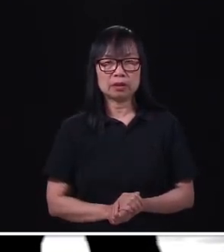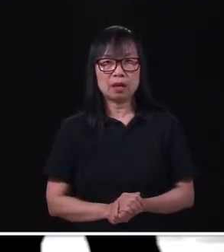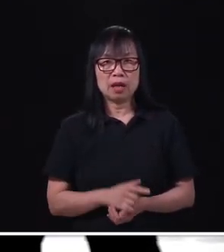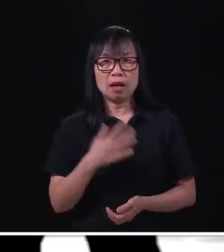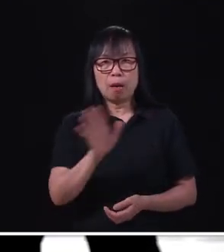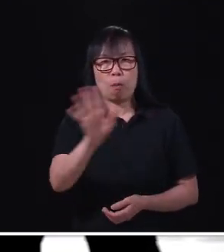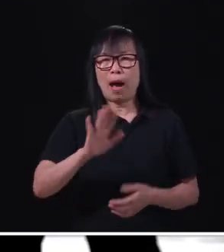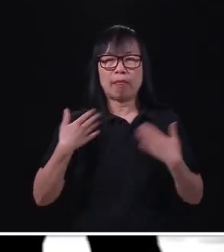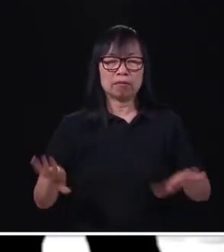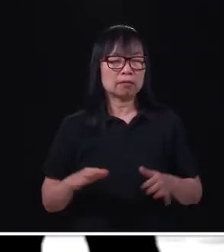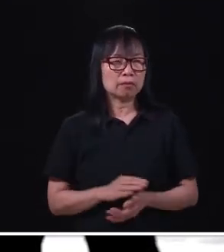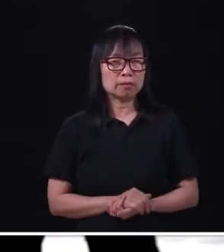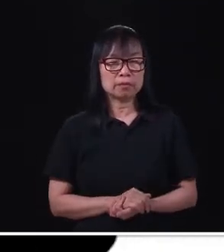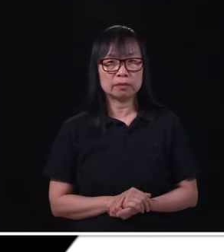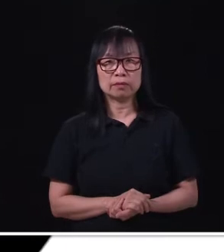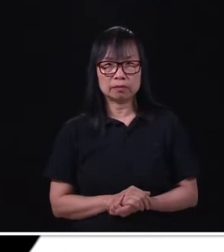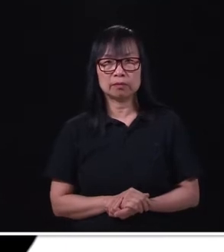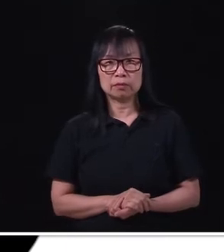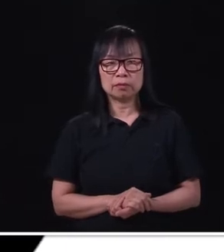切！我唔玩啦。